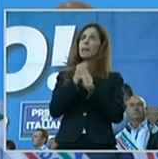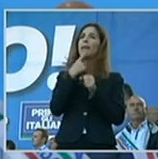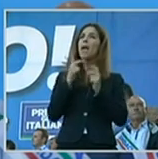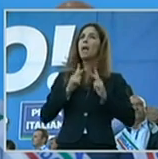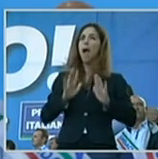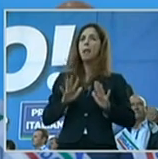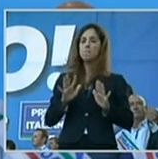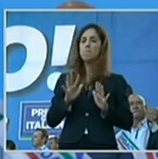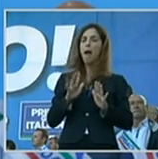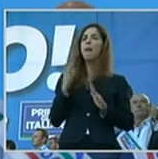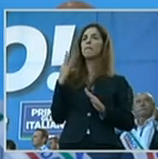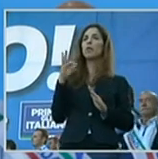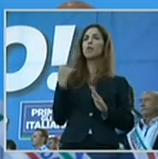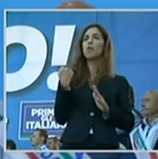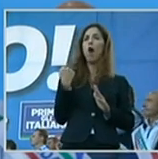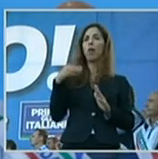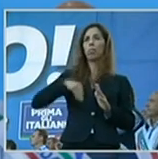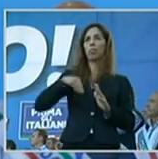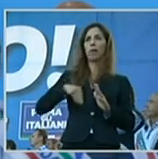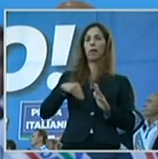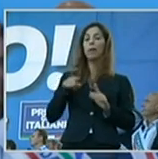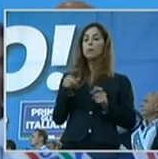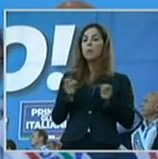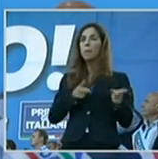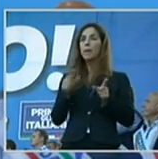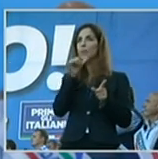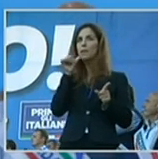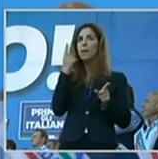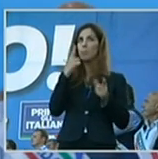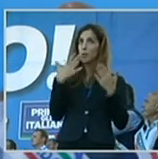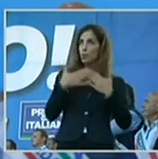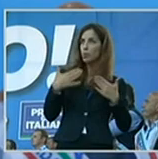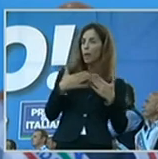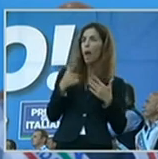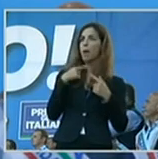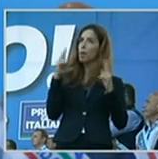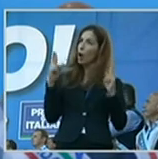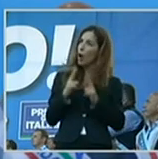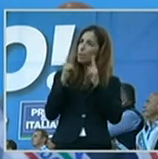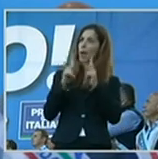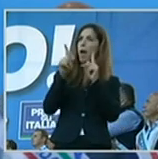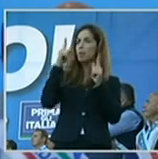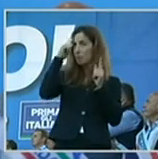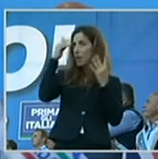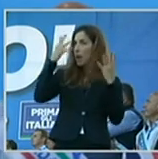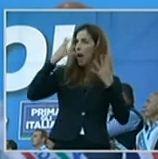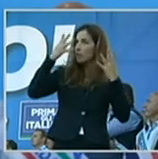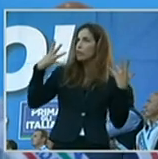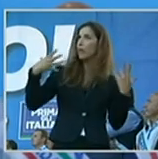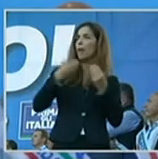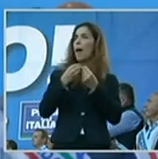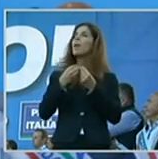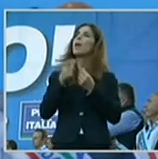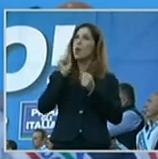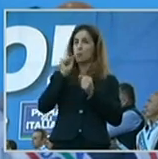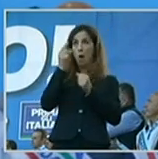forti. Questo periodo ci serve per studiare, per incontrare, per ragionare. Possono scappare